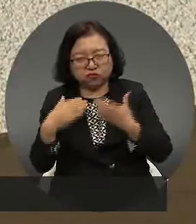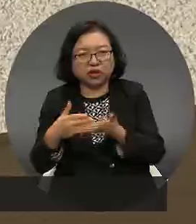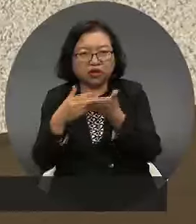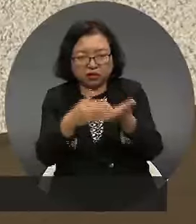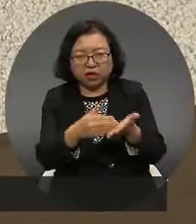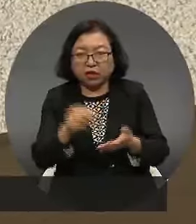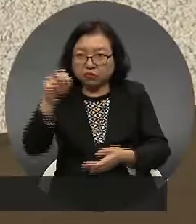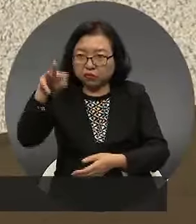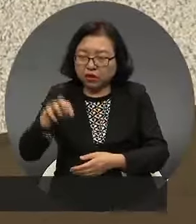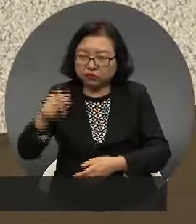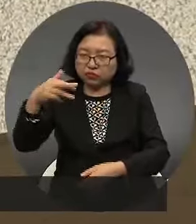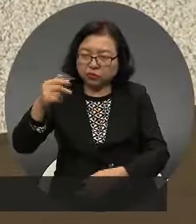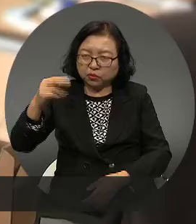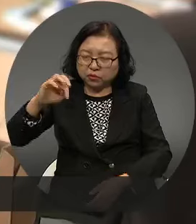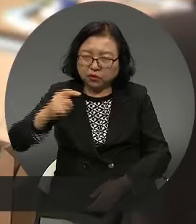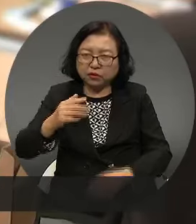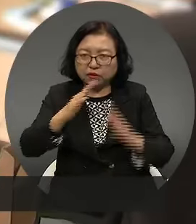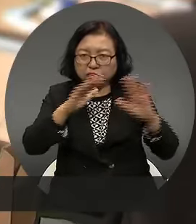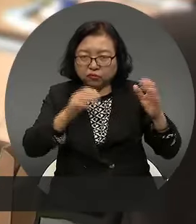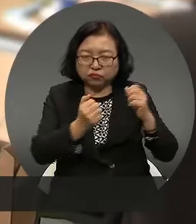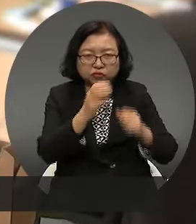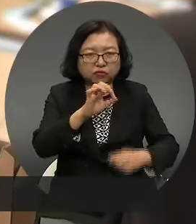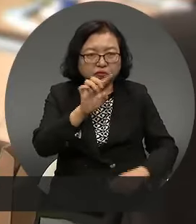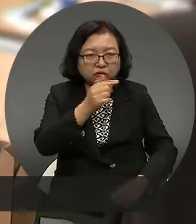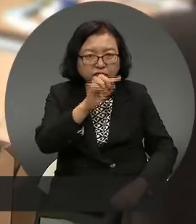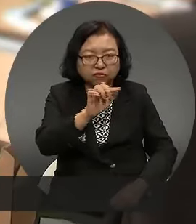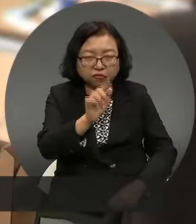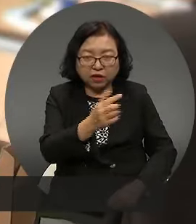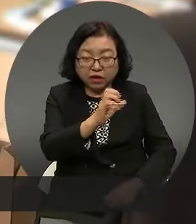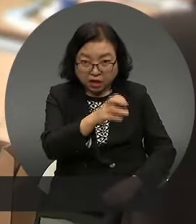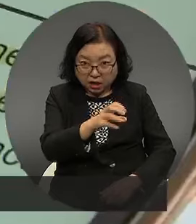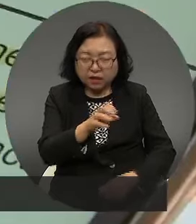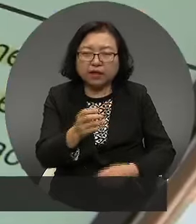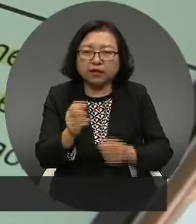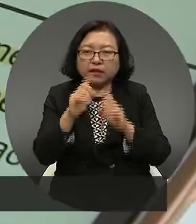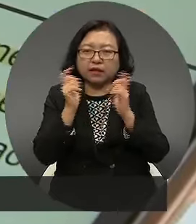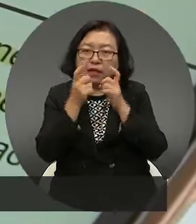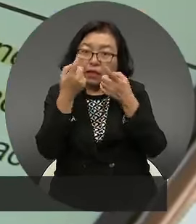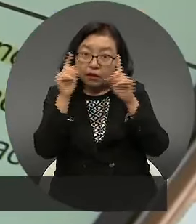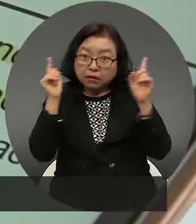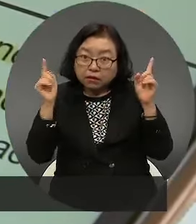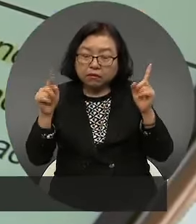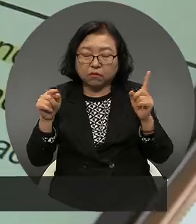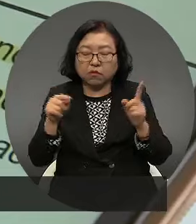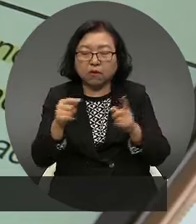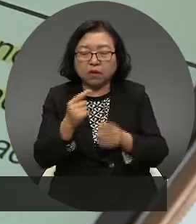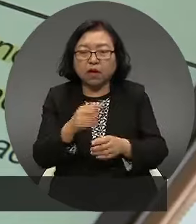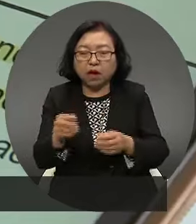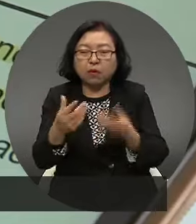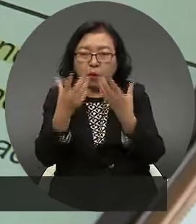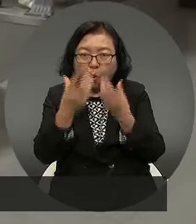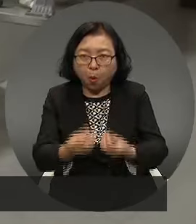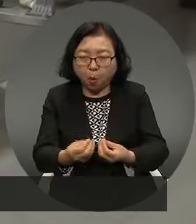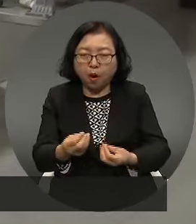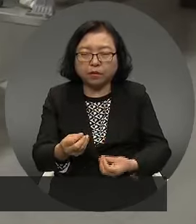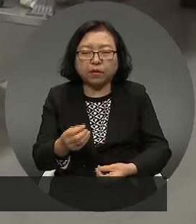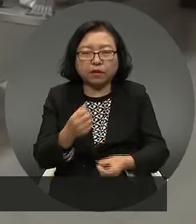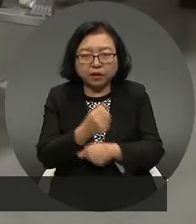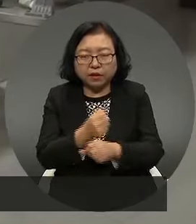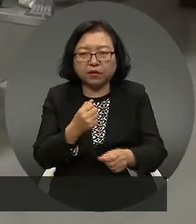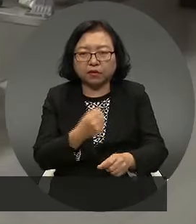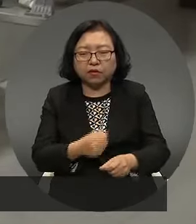조선대, 전북의 원광대 등 사립의대가 지역 의료 수요를 분담하고 있는 다른 시도의 예를 들며